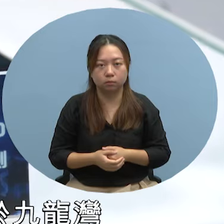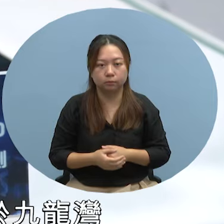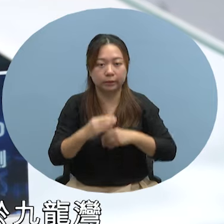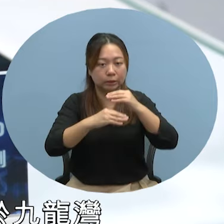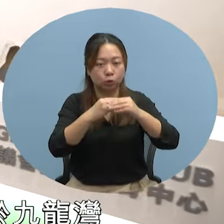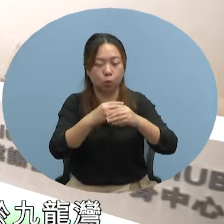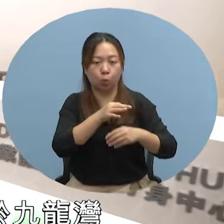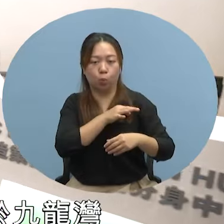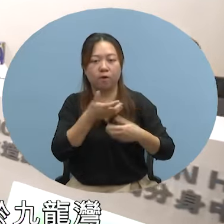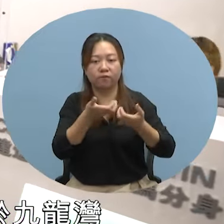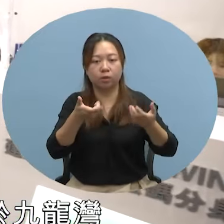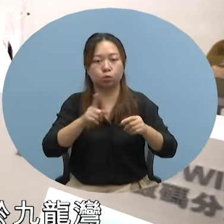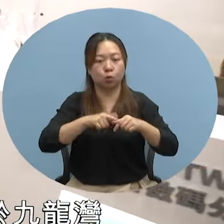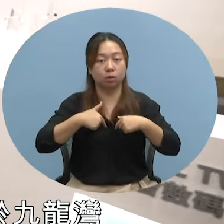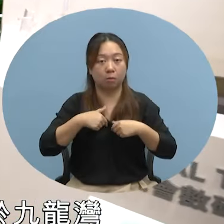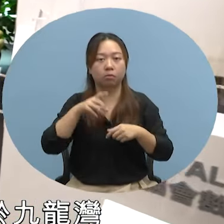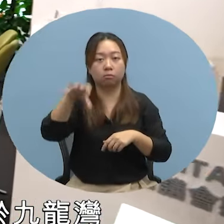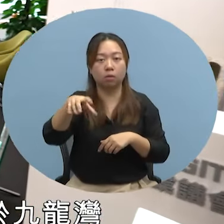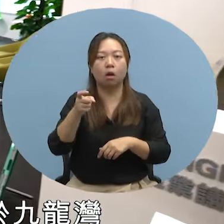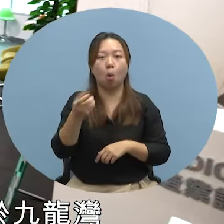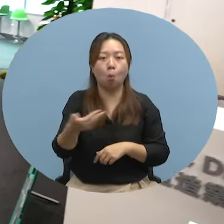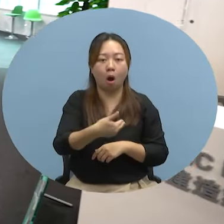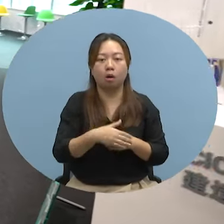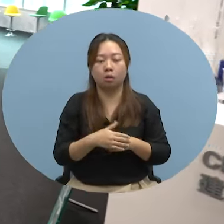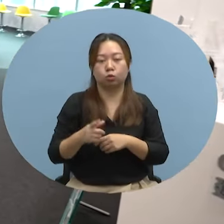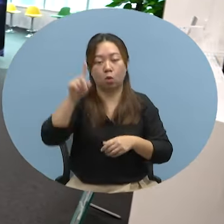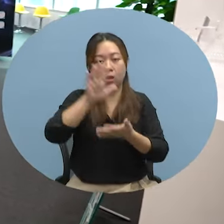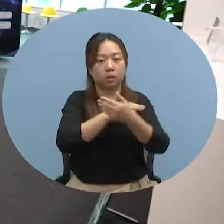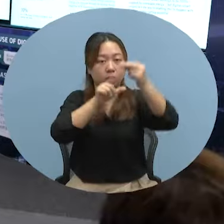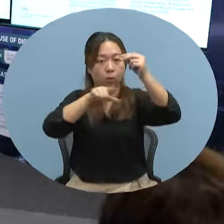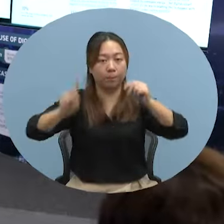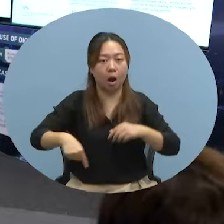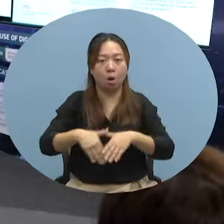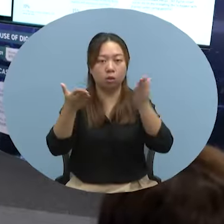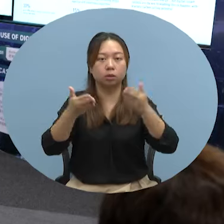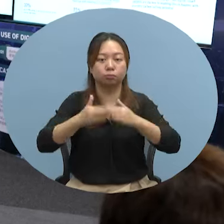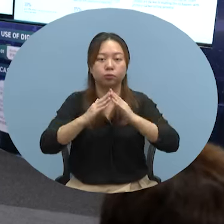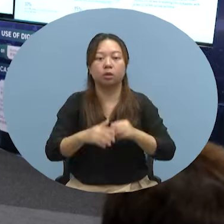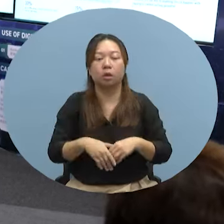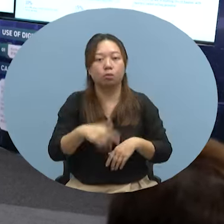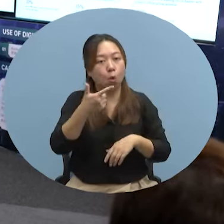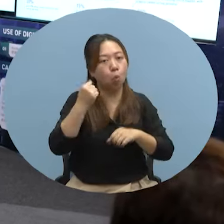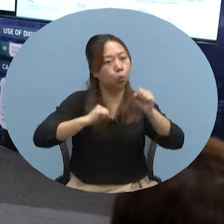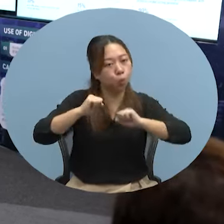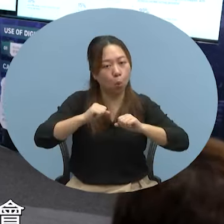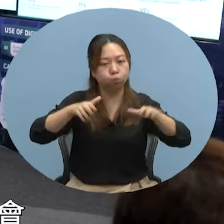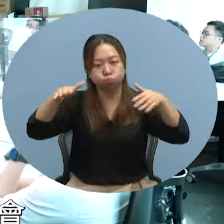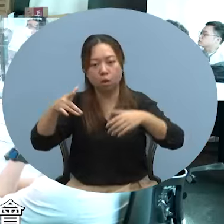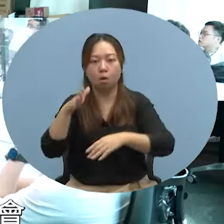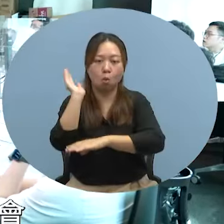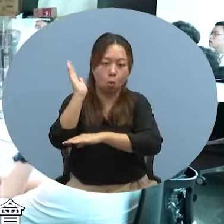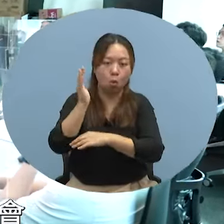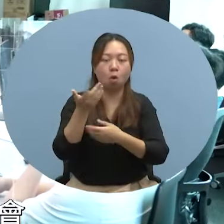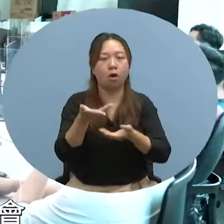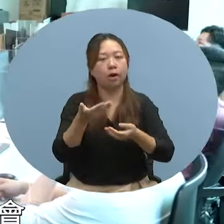建造业议会数码分身中心位于九龙湾，去年七月启用之后，举办多项重点活动，包括数码